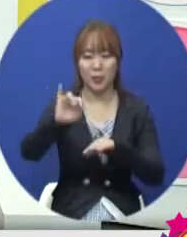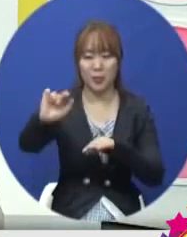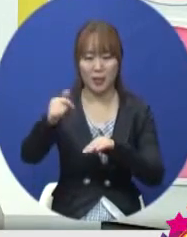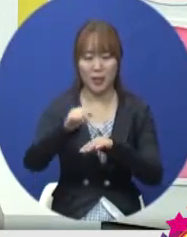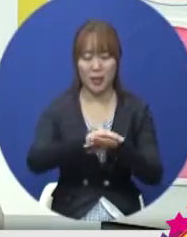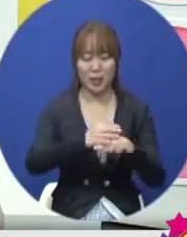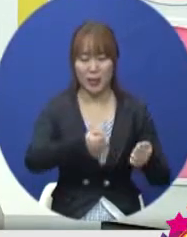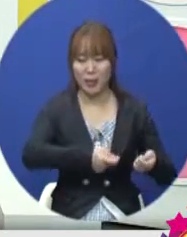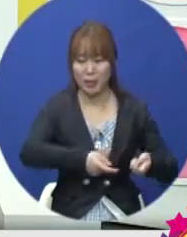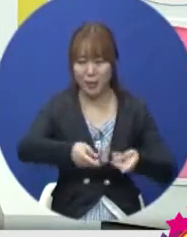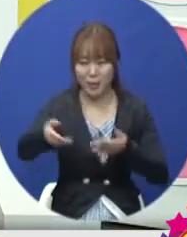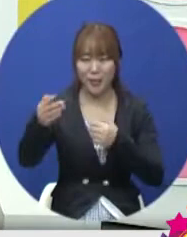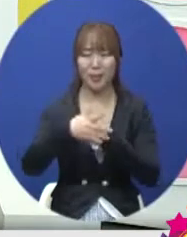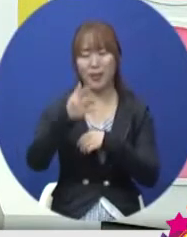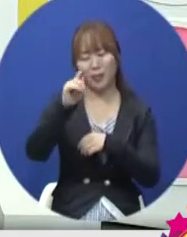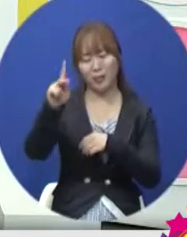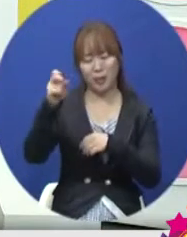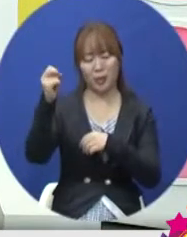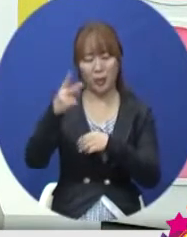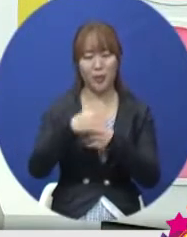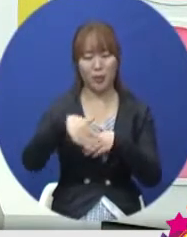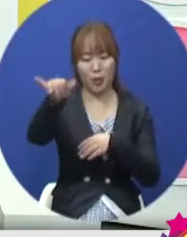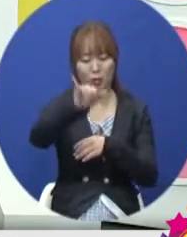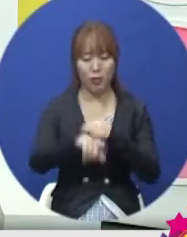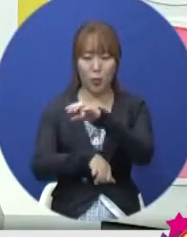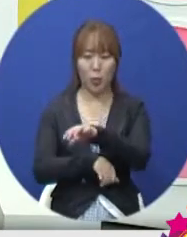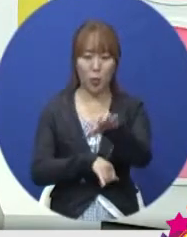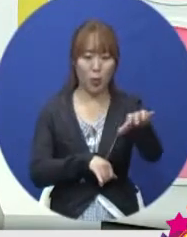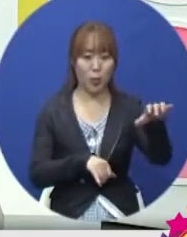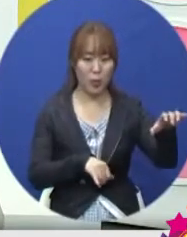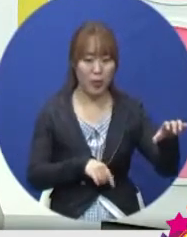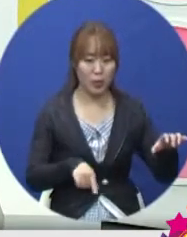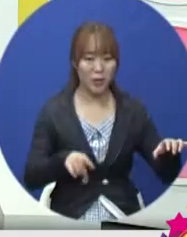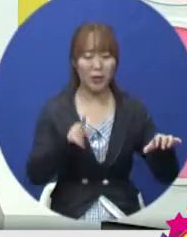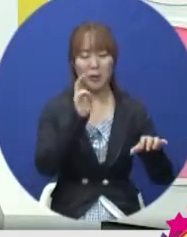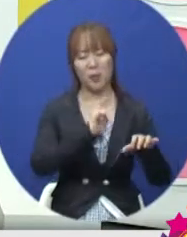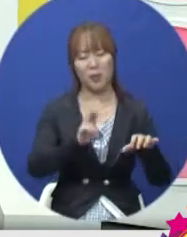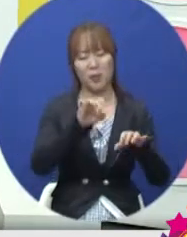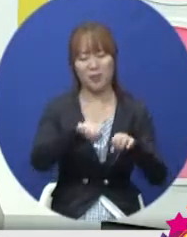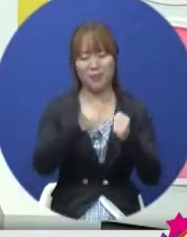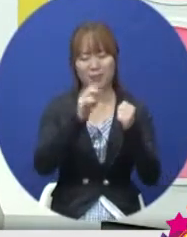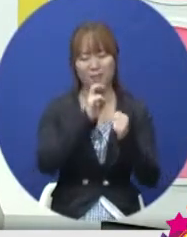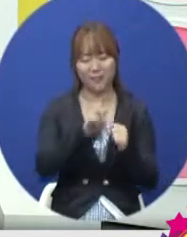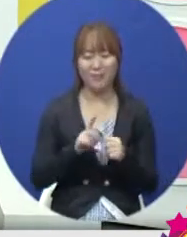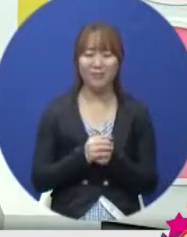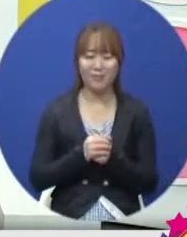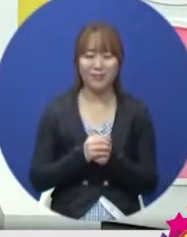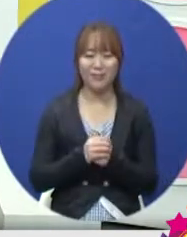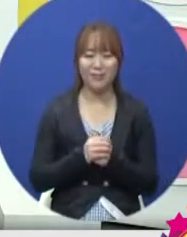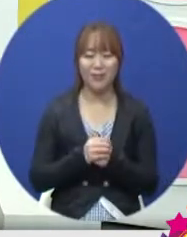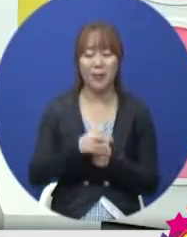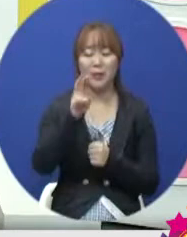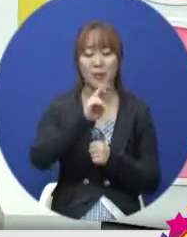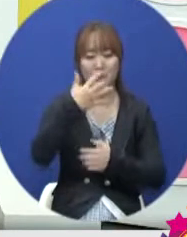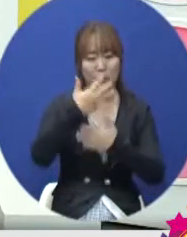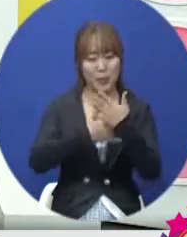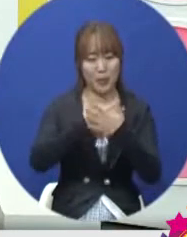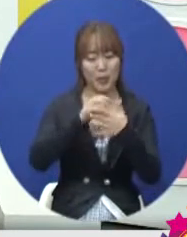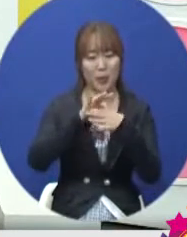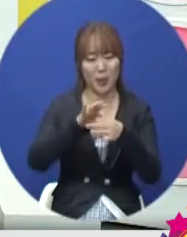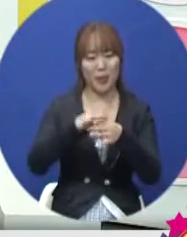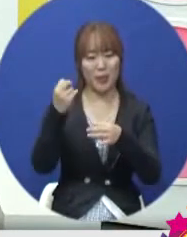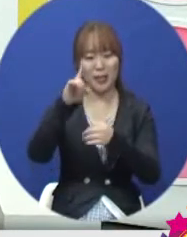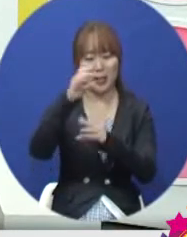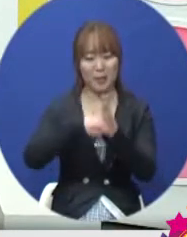네. 금을 요즘 뭐 방송은 물론이고 전국 각지에서 이 노래가 네. 난리라고 하더라고요. 아이고, 고맙습니다. 뮤직비디오를